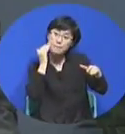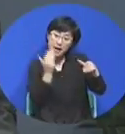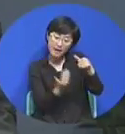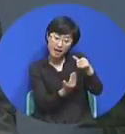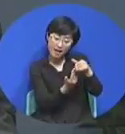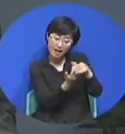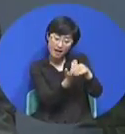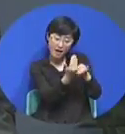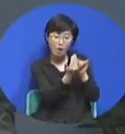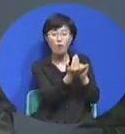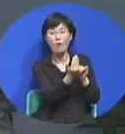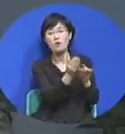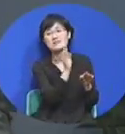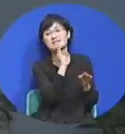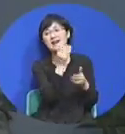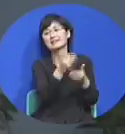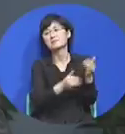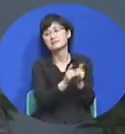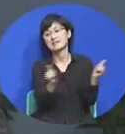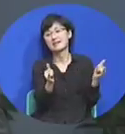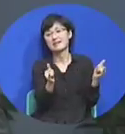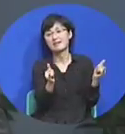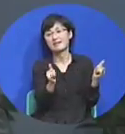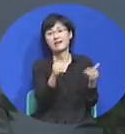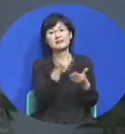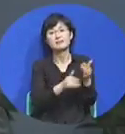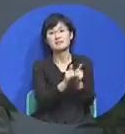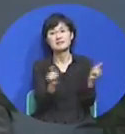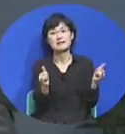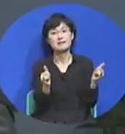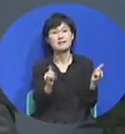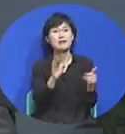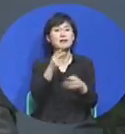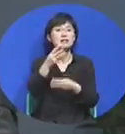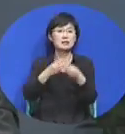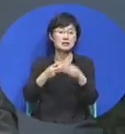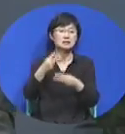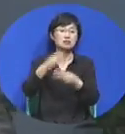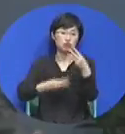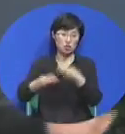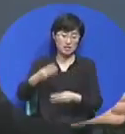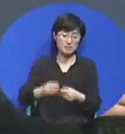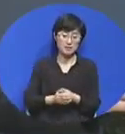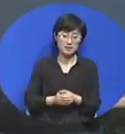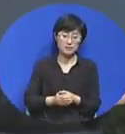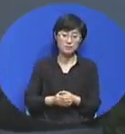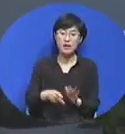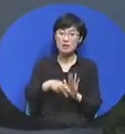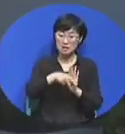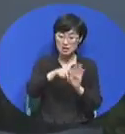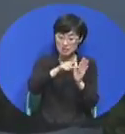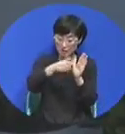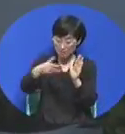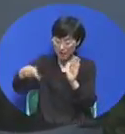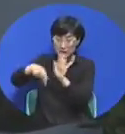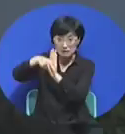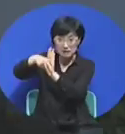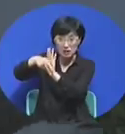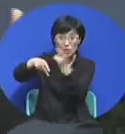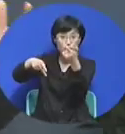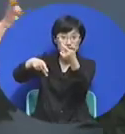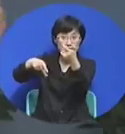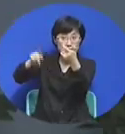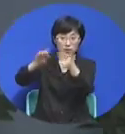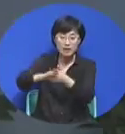What is that? 남는 자가 일어나게 될 것이다. In other words, those who remain will come out from that. 거기서 이사야 60장이 뭡니까? 남을 자들이